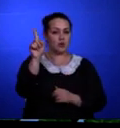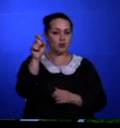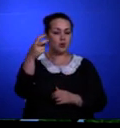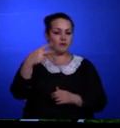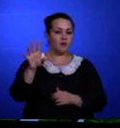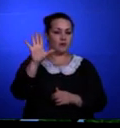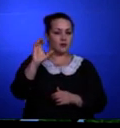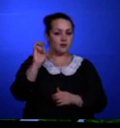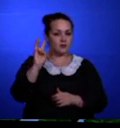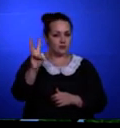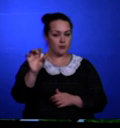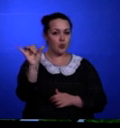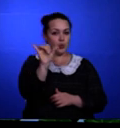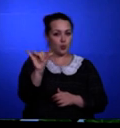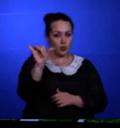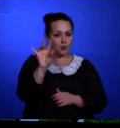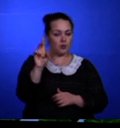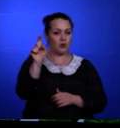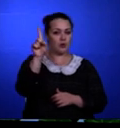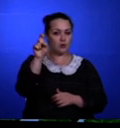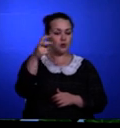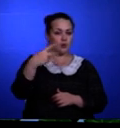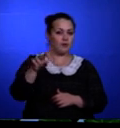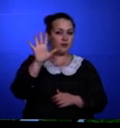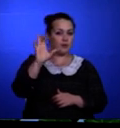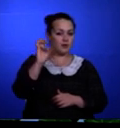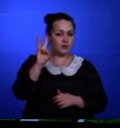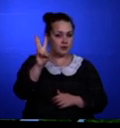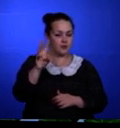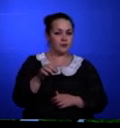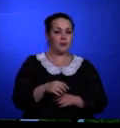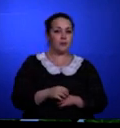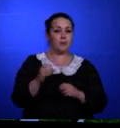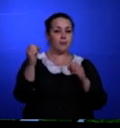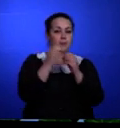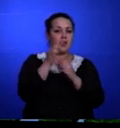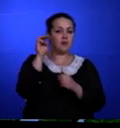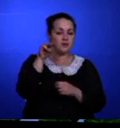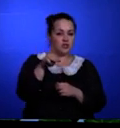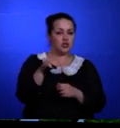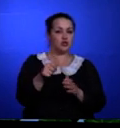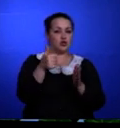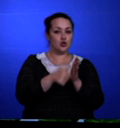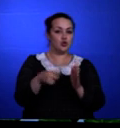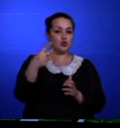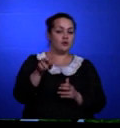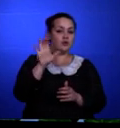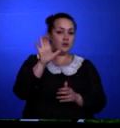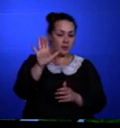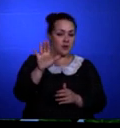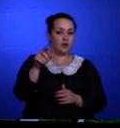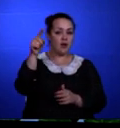пять сантиметров умножить на сто двадцать пять сантиметров 15 тысяч 625 квадратных